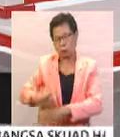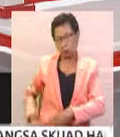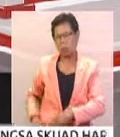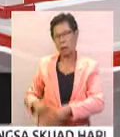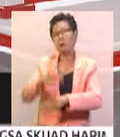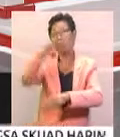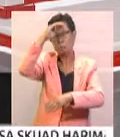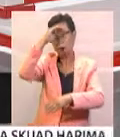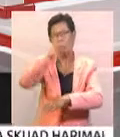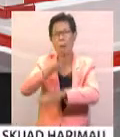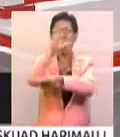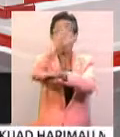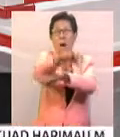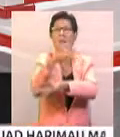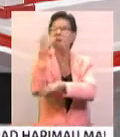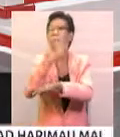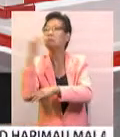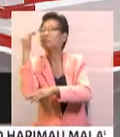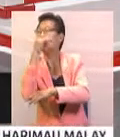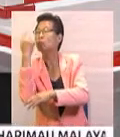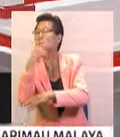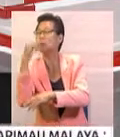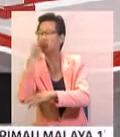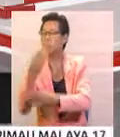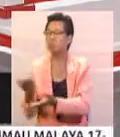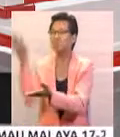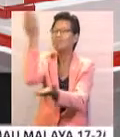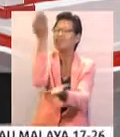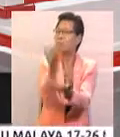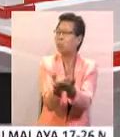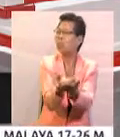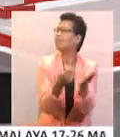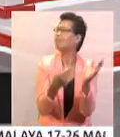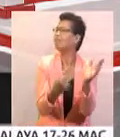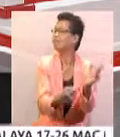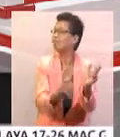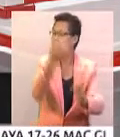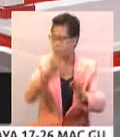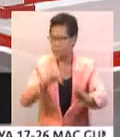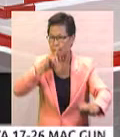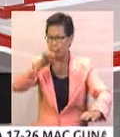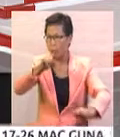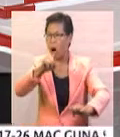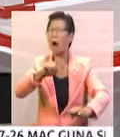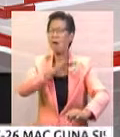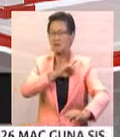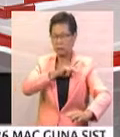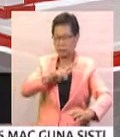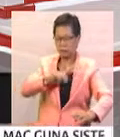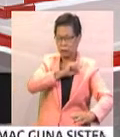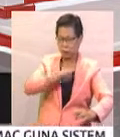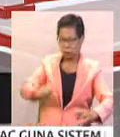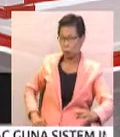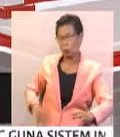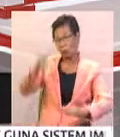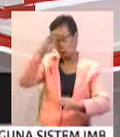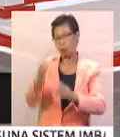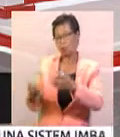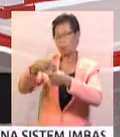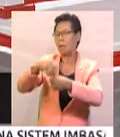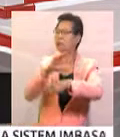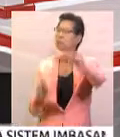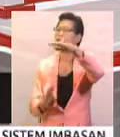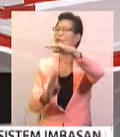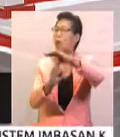menyelar pihak yang menyebar fitnah itu supaya mengemukakan bukti sahih sekiranya benar Baginda terlibat dan berhenti mempolitikkan isu